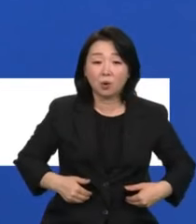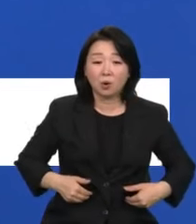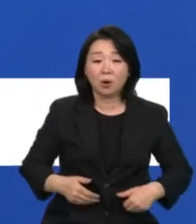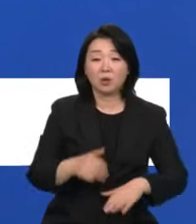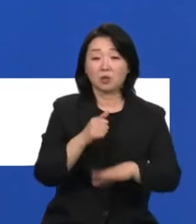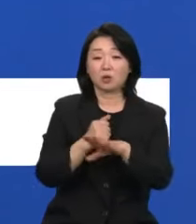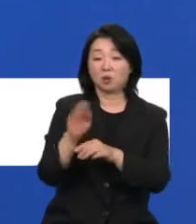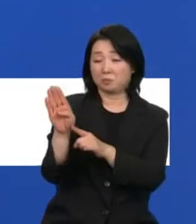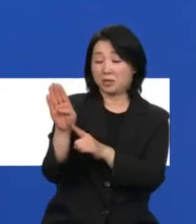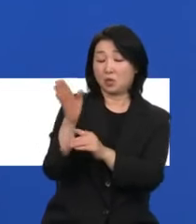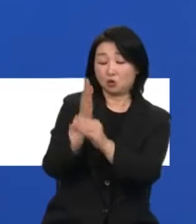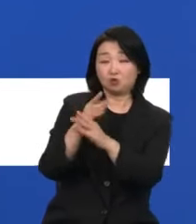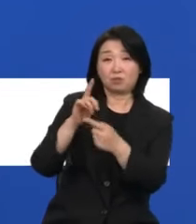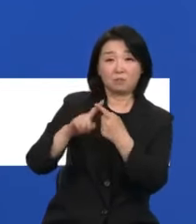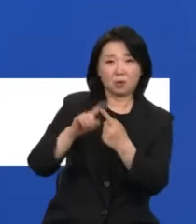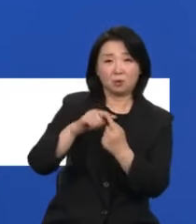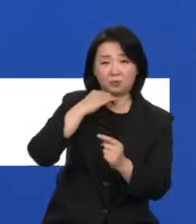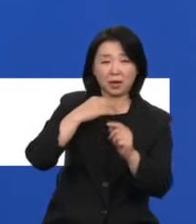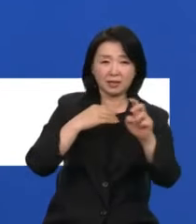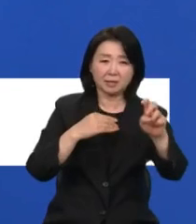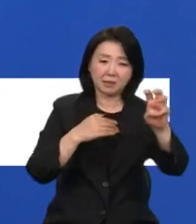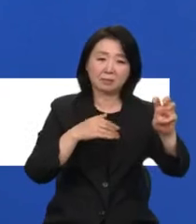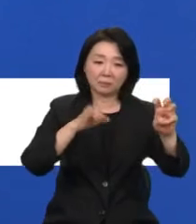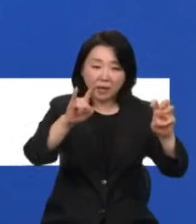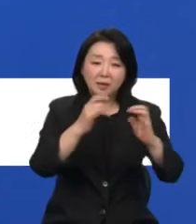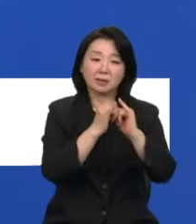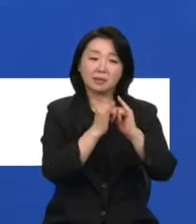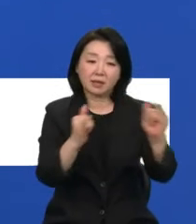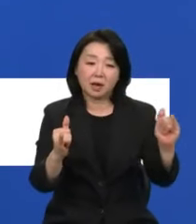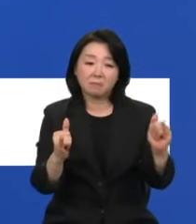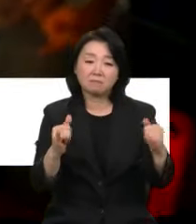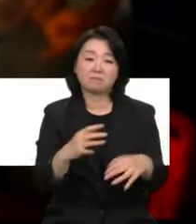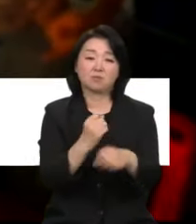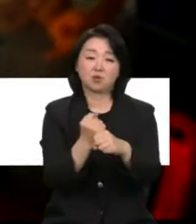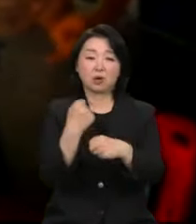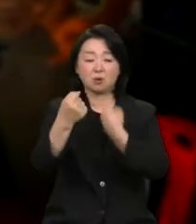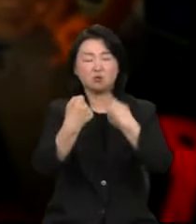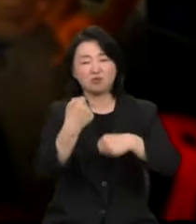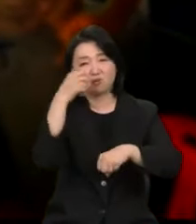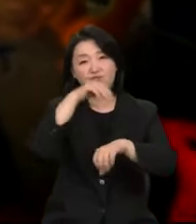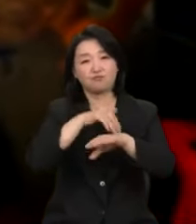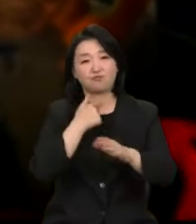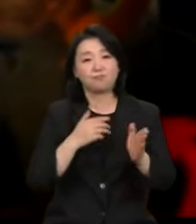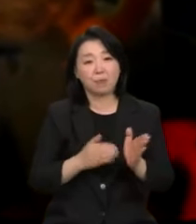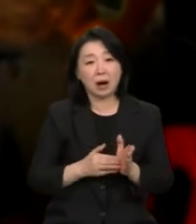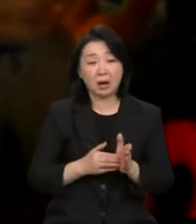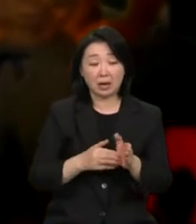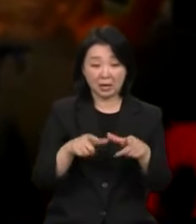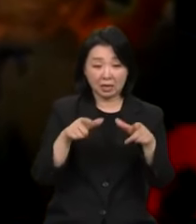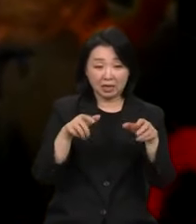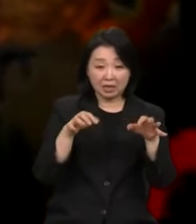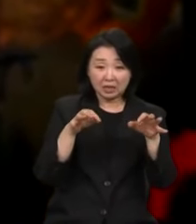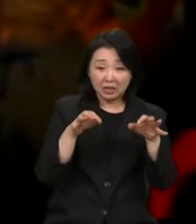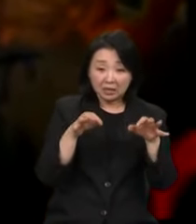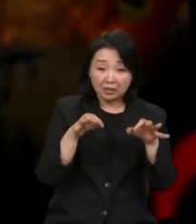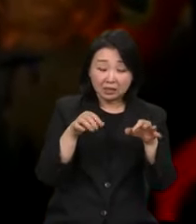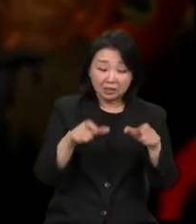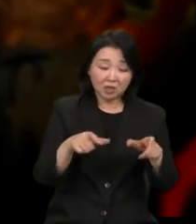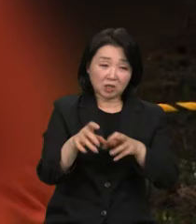주축으로 20, 30대 조직원들이 종합 격투기 훈련 등을 실시한 것으로 지역 상인들에겐 두려운 존재가